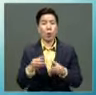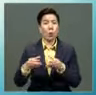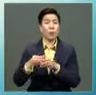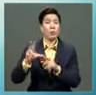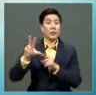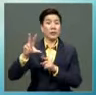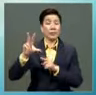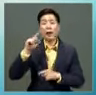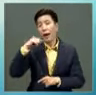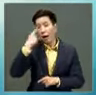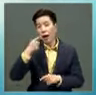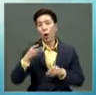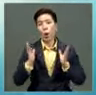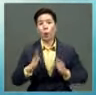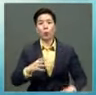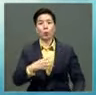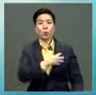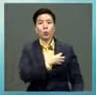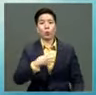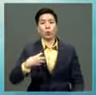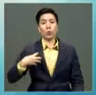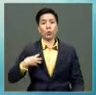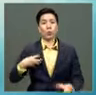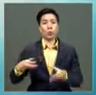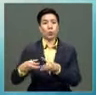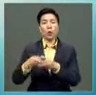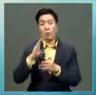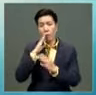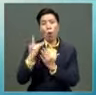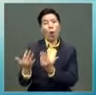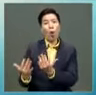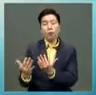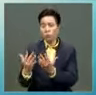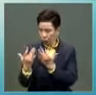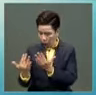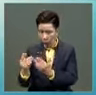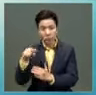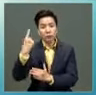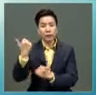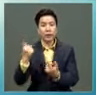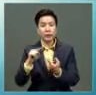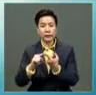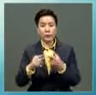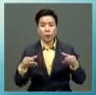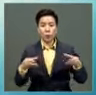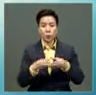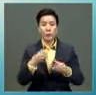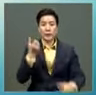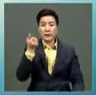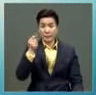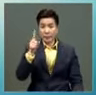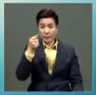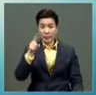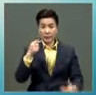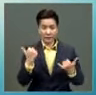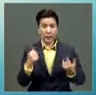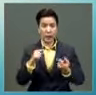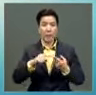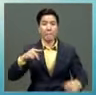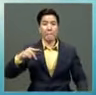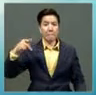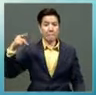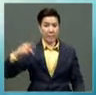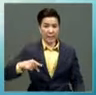คือบุคคลในคณะทูตทั้งหลายนี้ถ้าชะลอได้ชะลอไปก่อนนะครับแล้วกลุ่มที่11คือกลุ่ม Special Arrangement